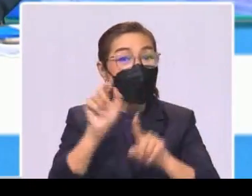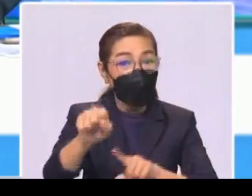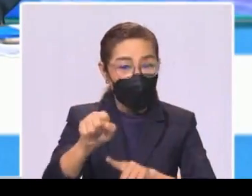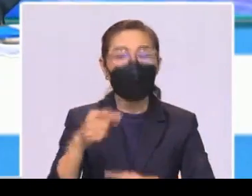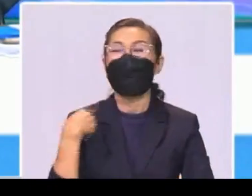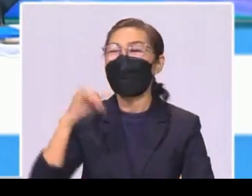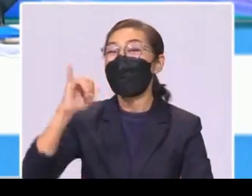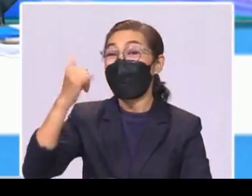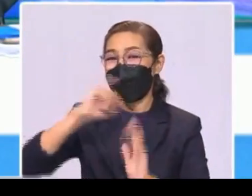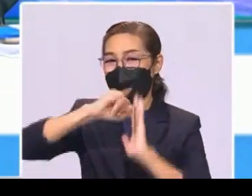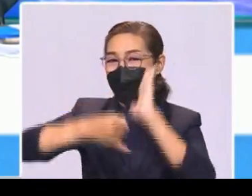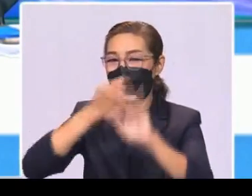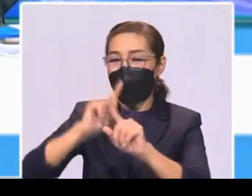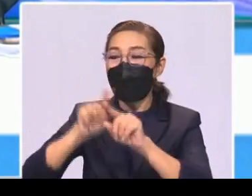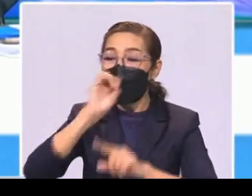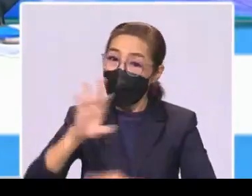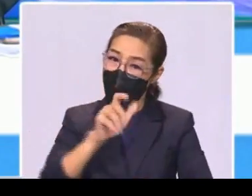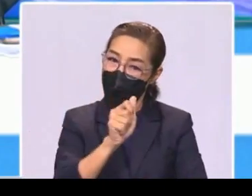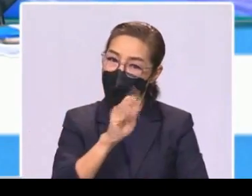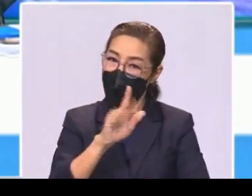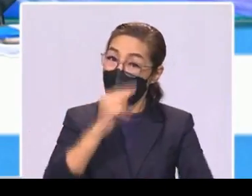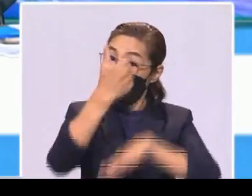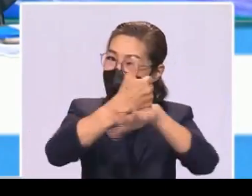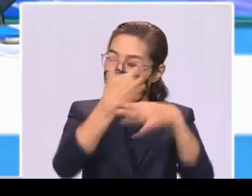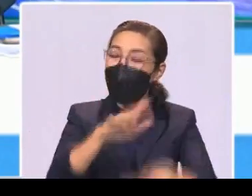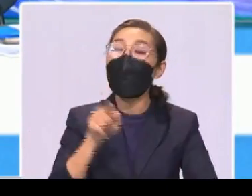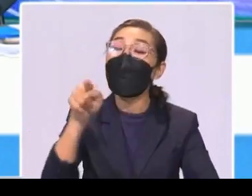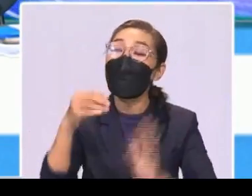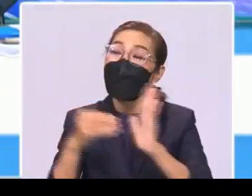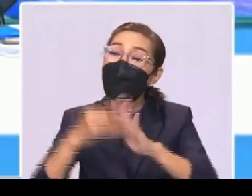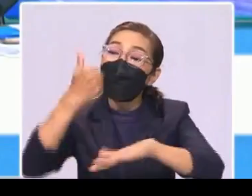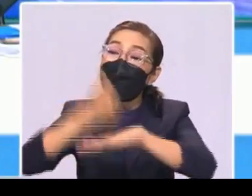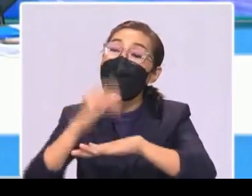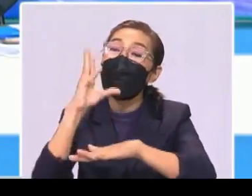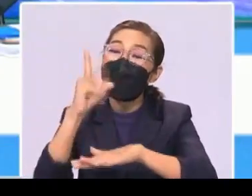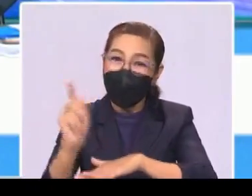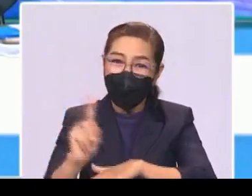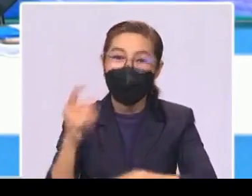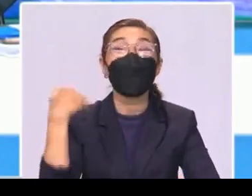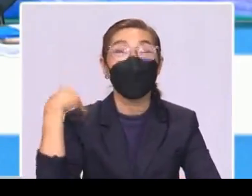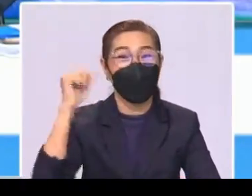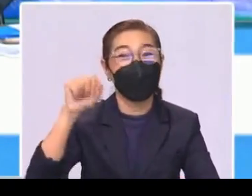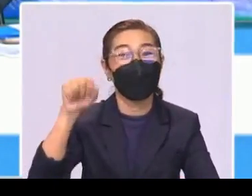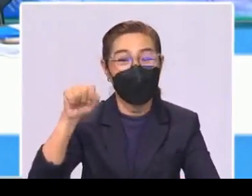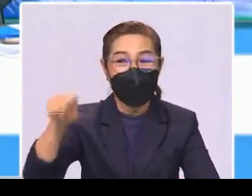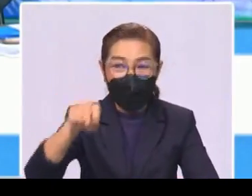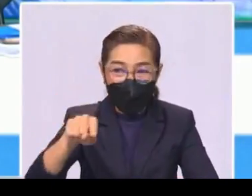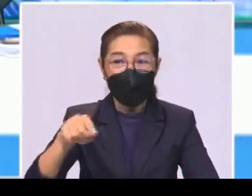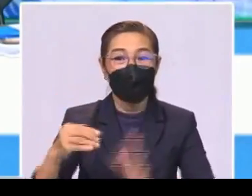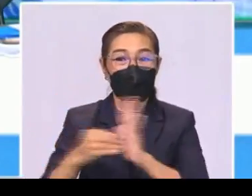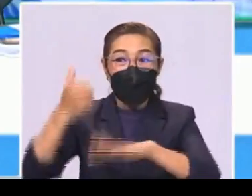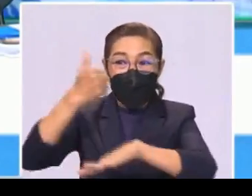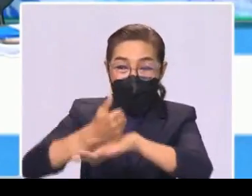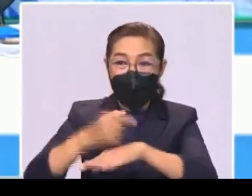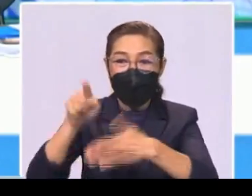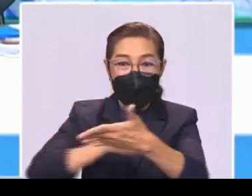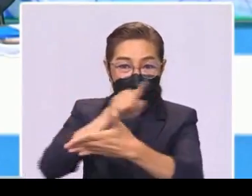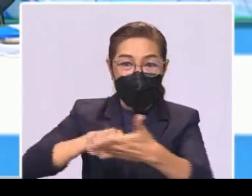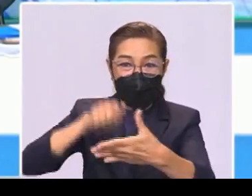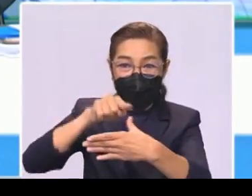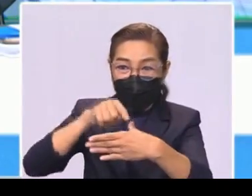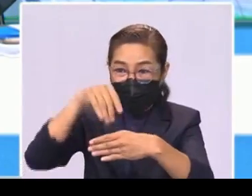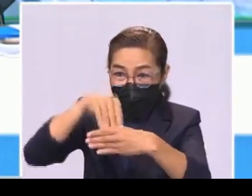อบตแล้วค่ะนะคนกทมเมื่อไหร่จะได้ผู้ว่ากทมที่มาจากการเลือกตั้งจริงๆบ้าง